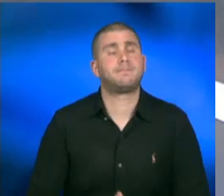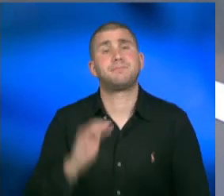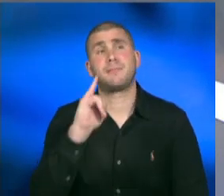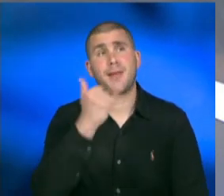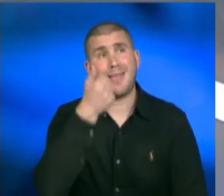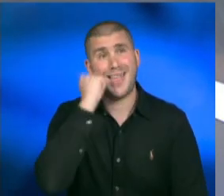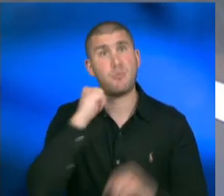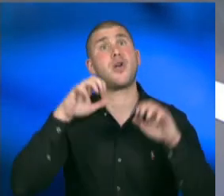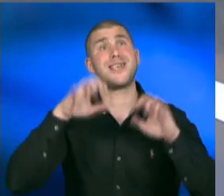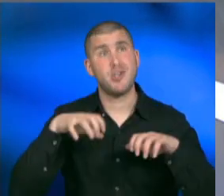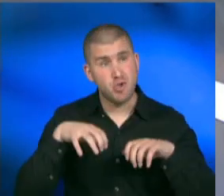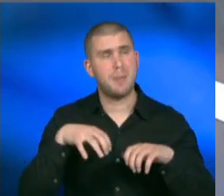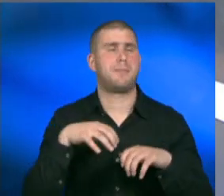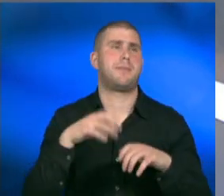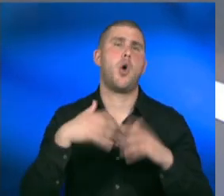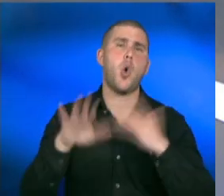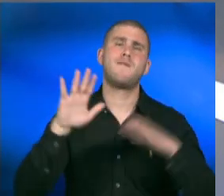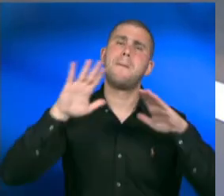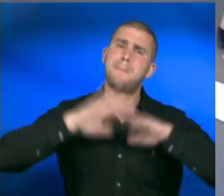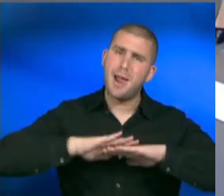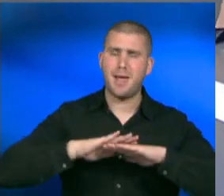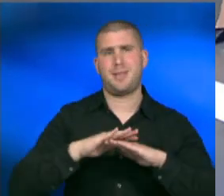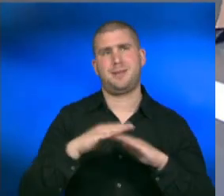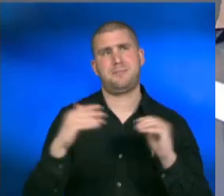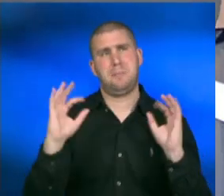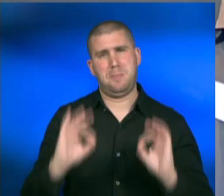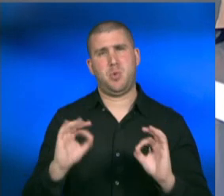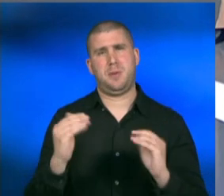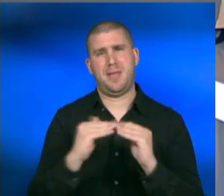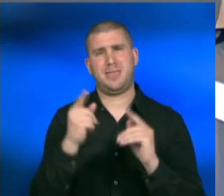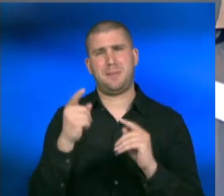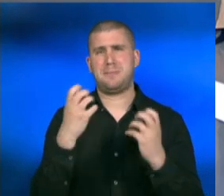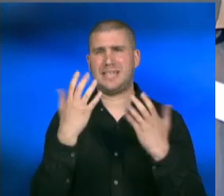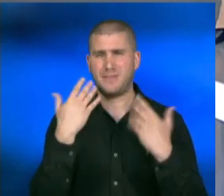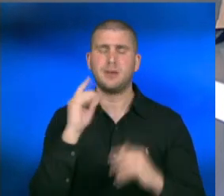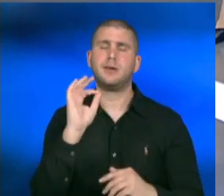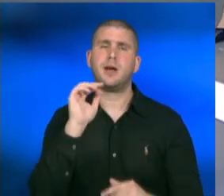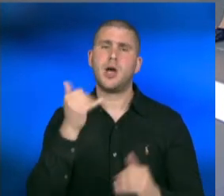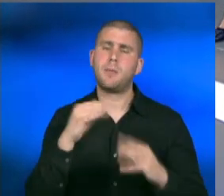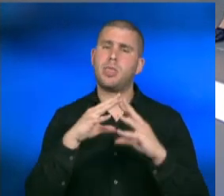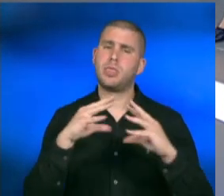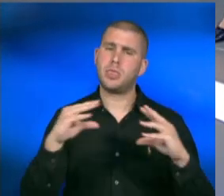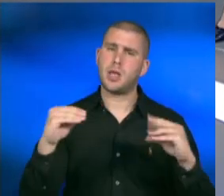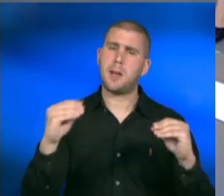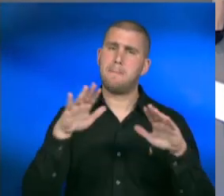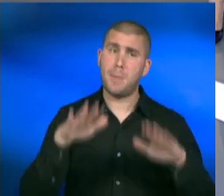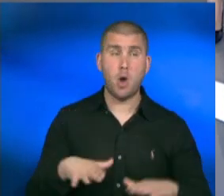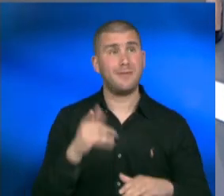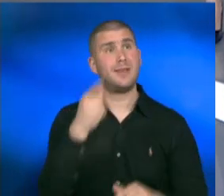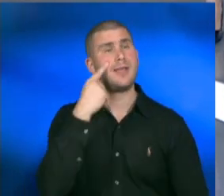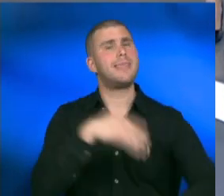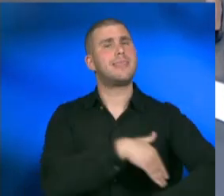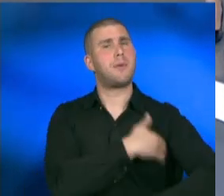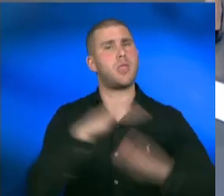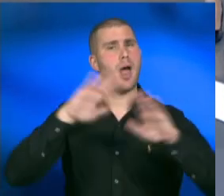כן, אז אתמול ירד גשם, העיקר היה בלילה, ממש לפי התחזית, היום נרגע ונחלש והתמעט לחלוטין, והנה הטמפרטורות